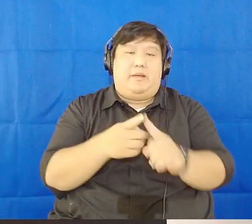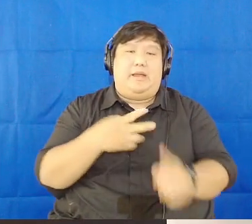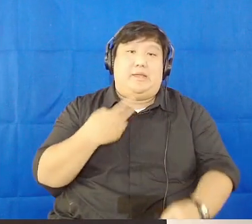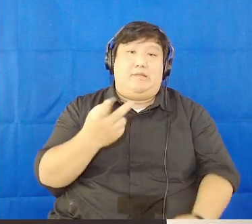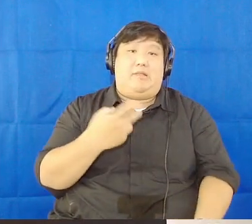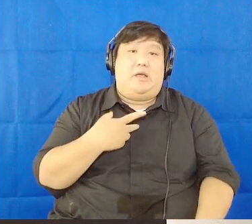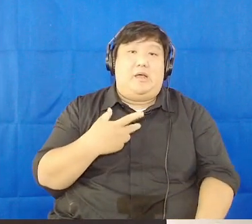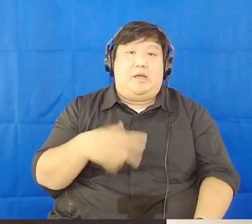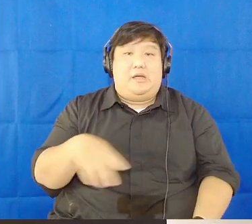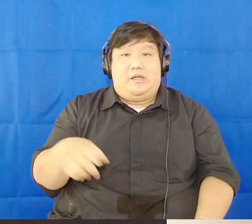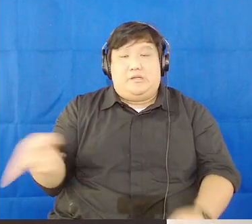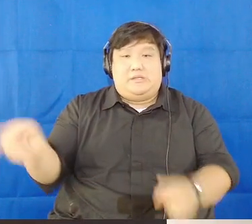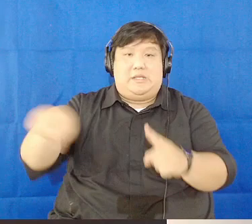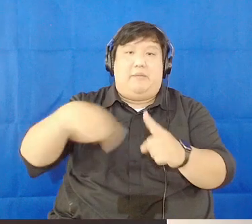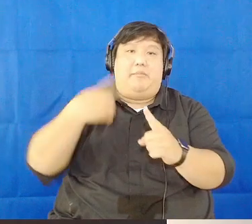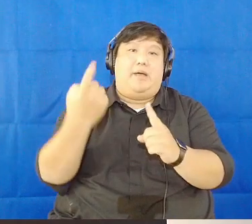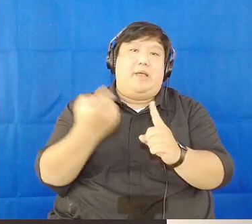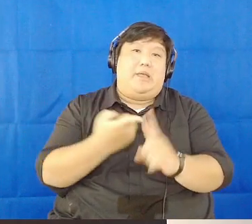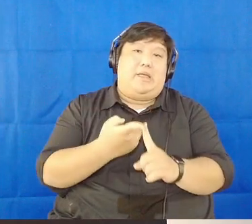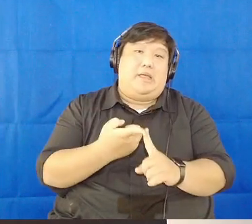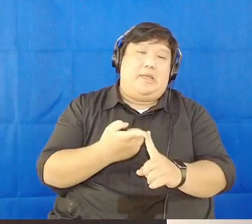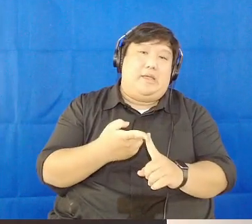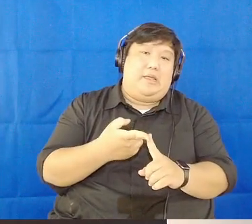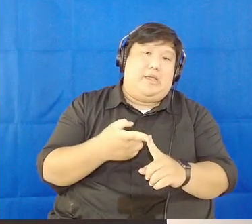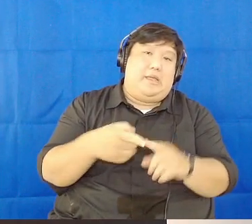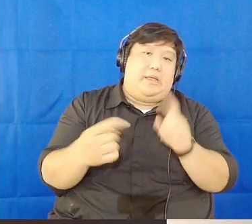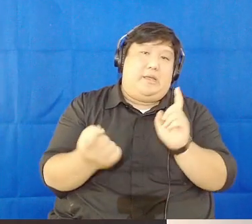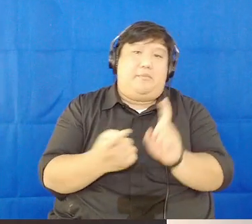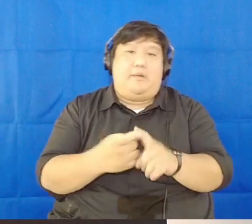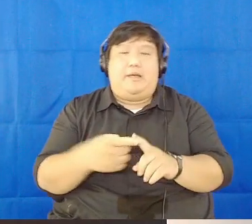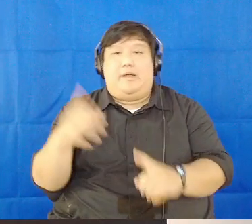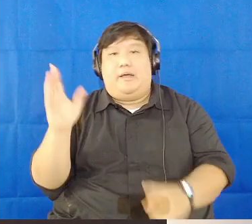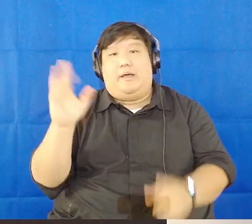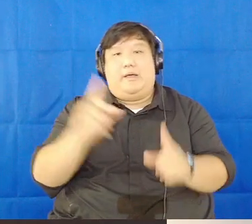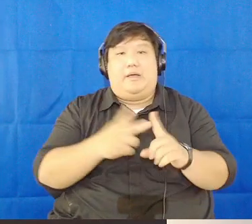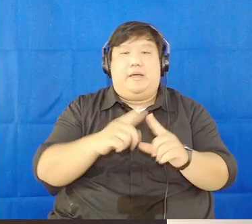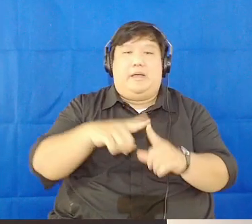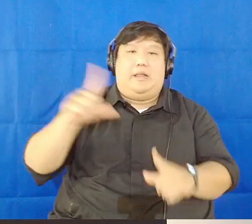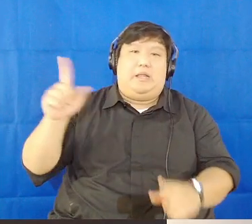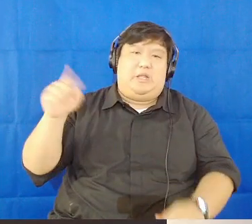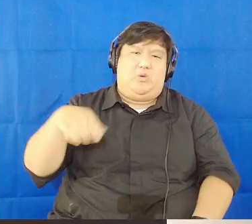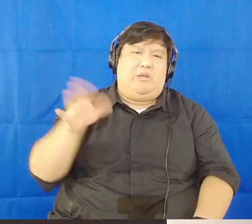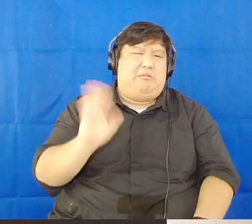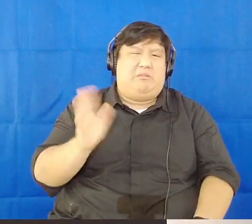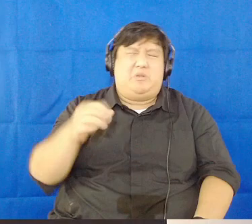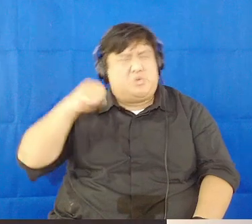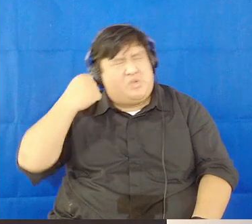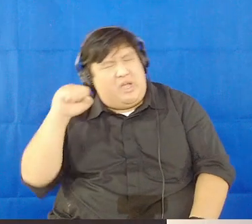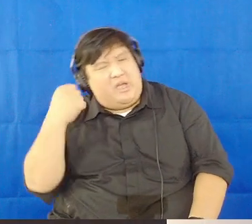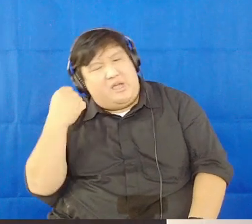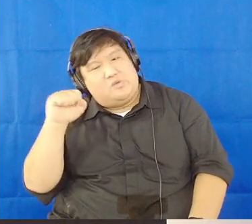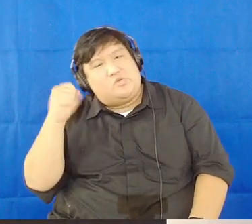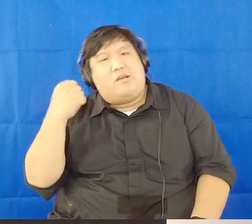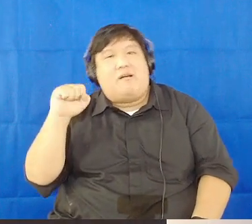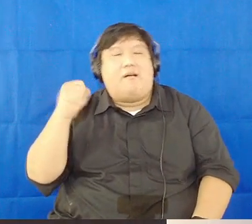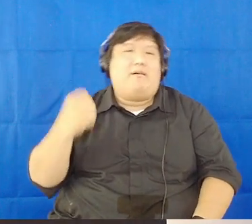Para pendengarnya pada waktu itu pun tidak mudah. Tetapi Injil Yohanes sekali lagi ditulis pada